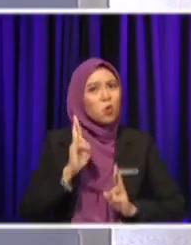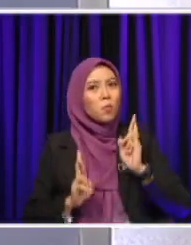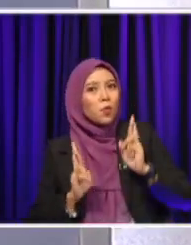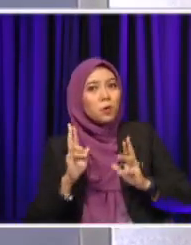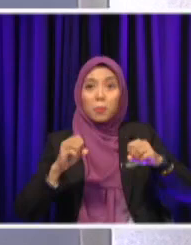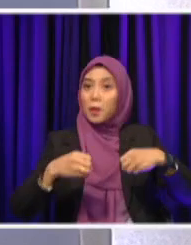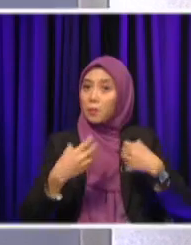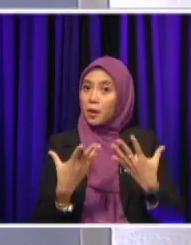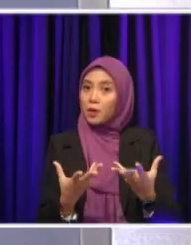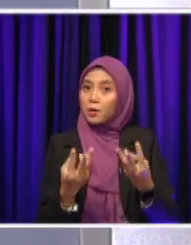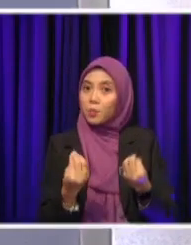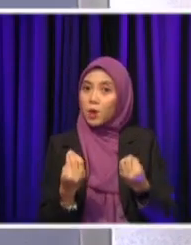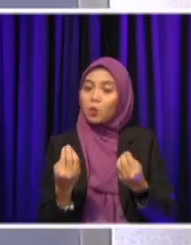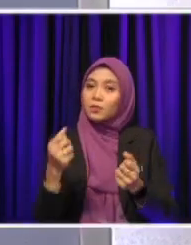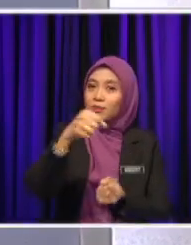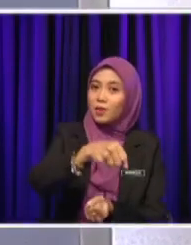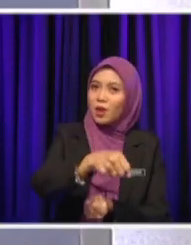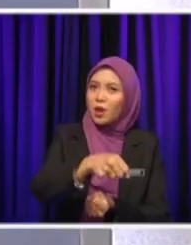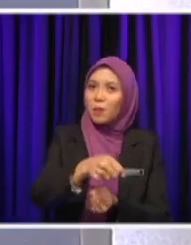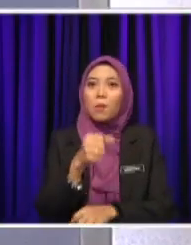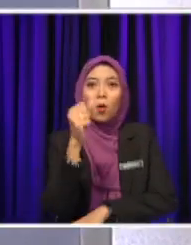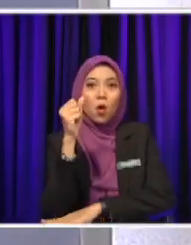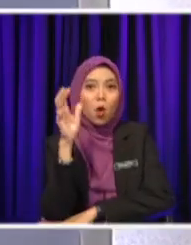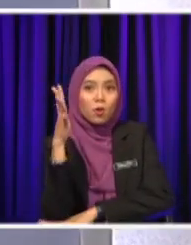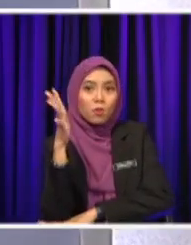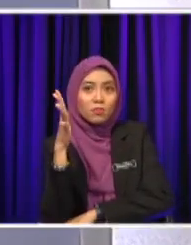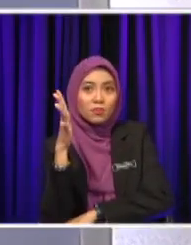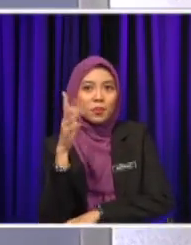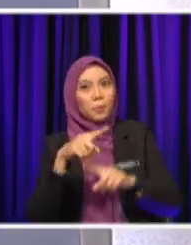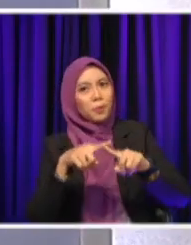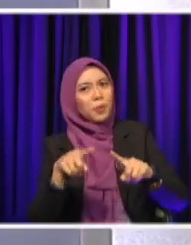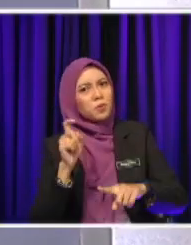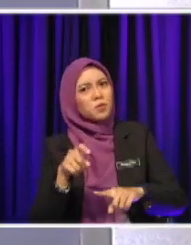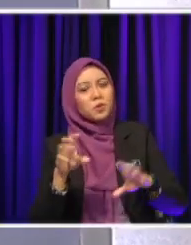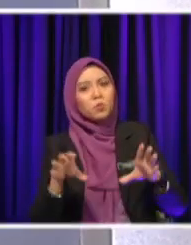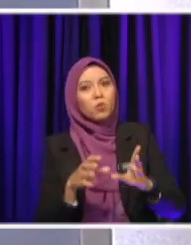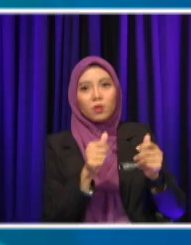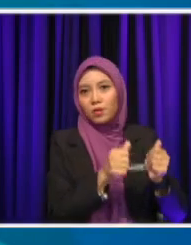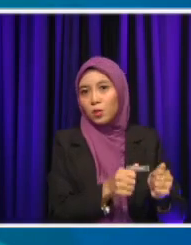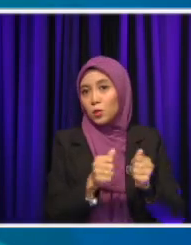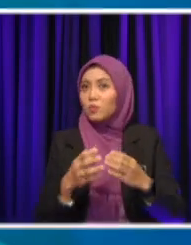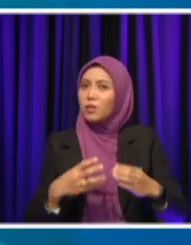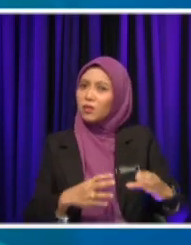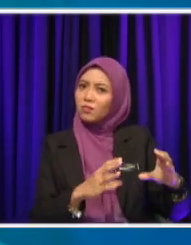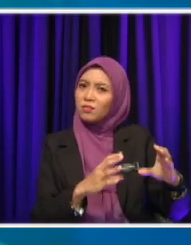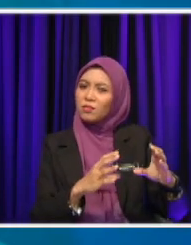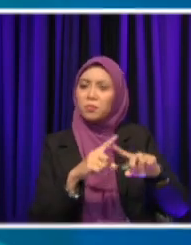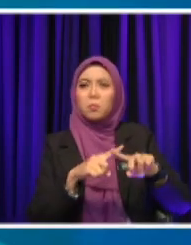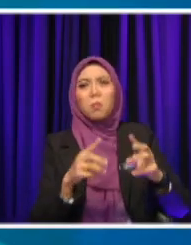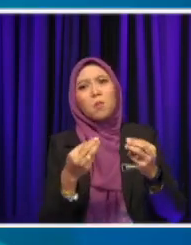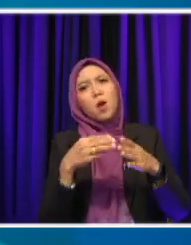siram pokok dengan air. Tapi kita kena buat pengaturcaraan dulu. Tapi ni nak masuk dekat mana ni